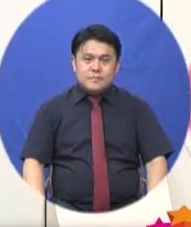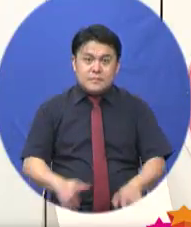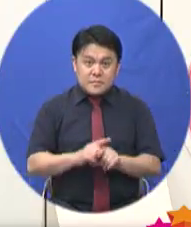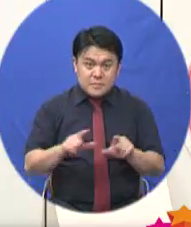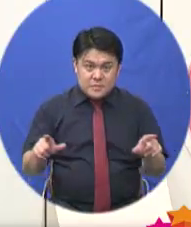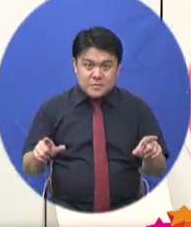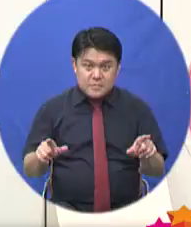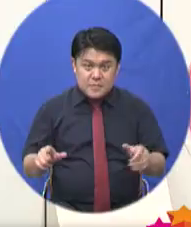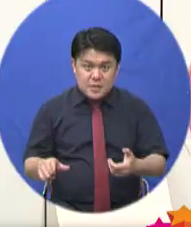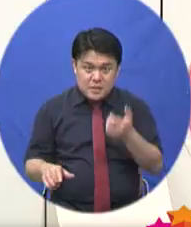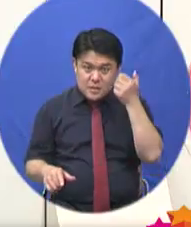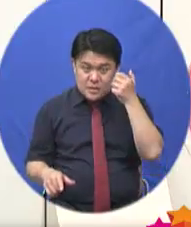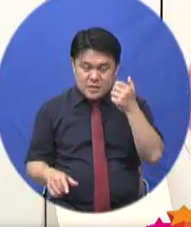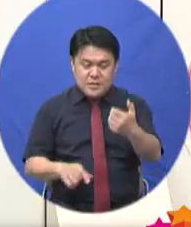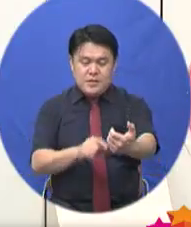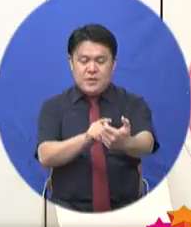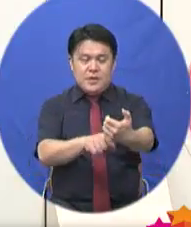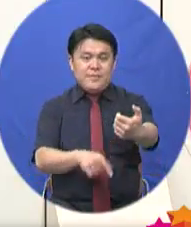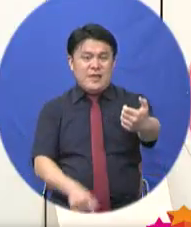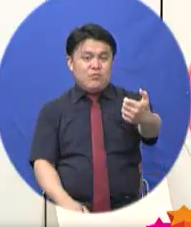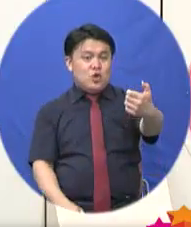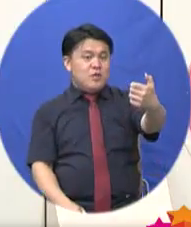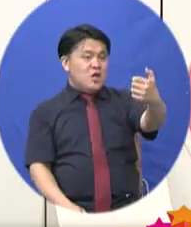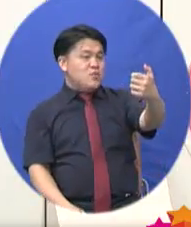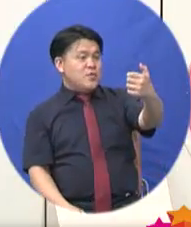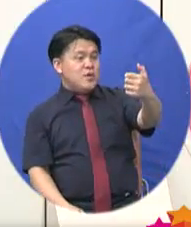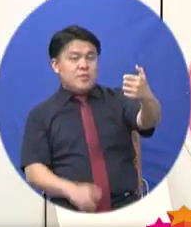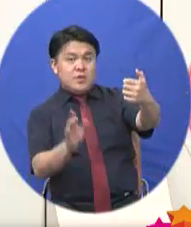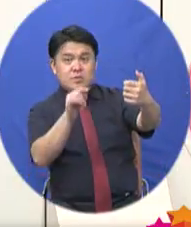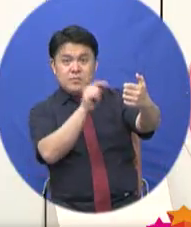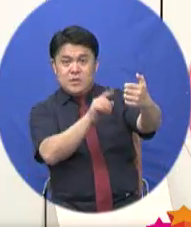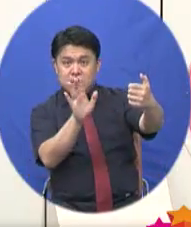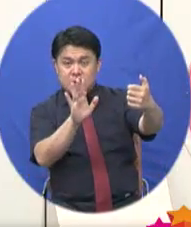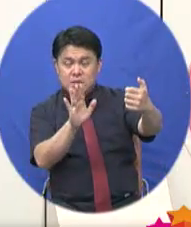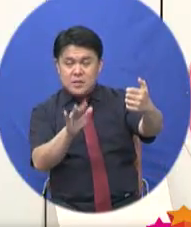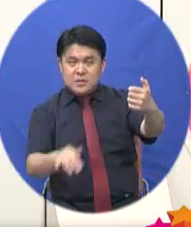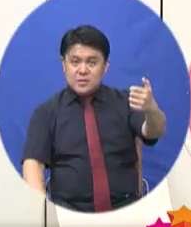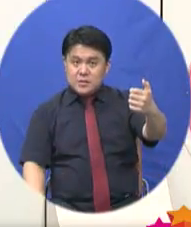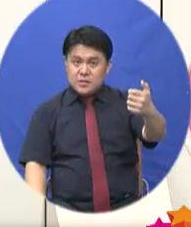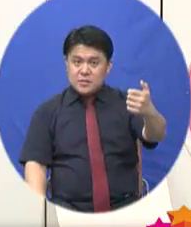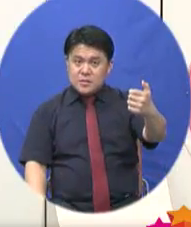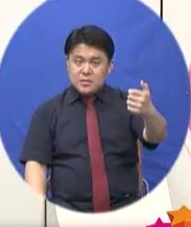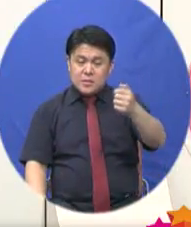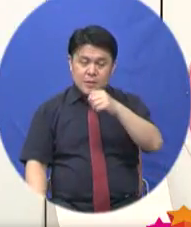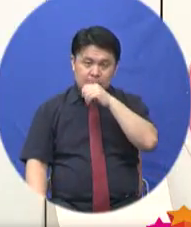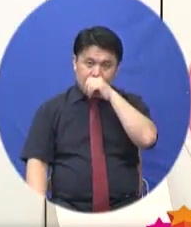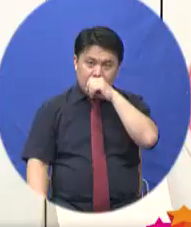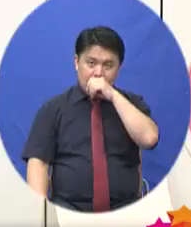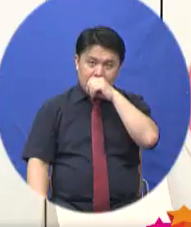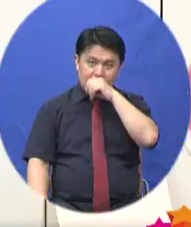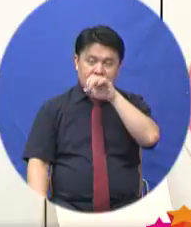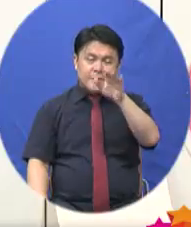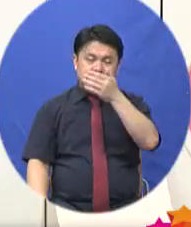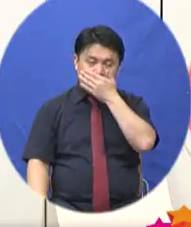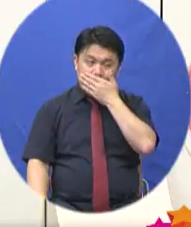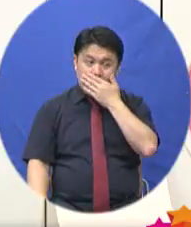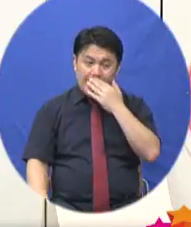정상폰으로요? 네네. 그러니까 스피커폰으로 이렇게 눌러 놓으신 거 아니에요? 아니,